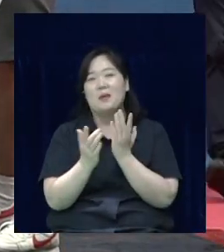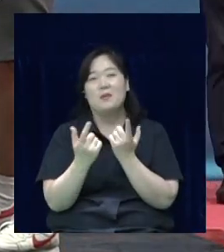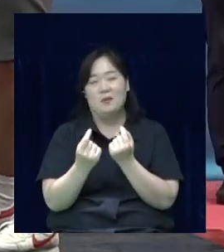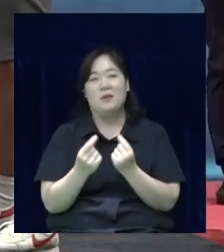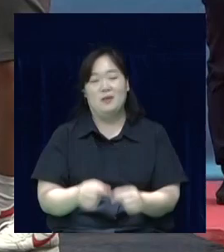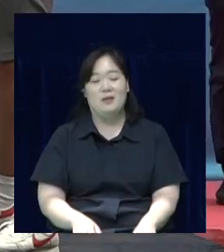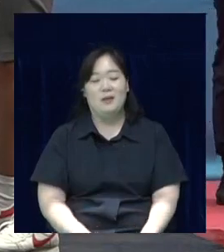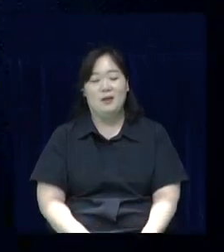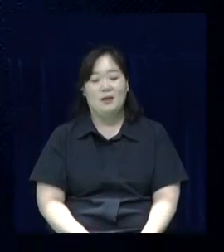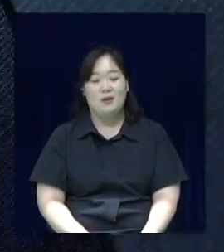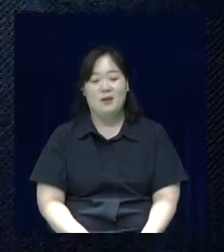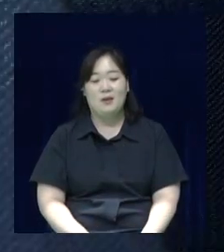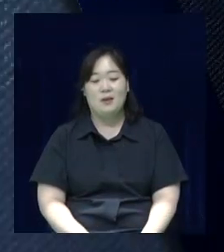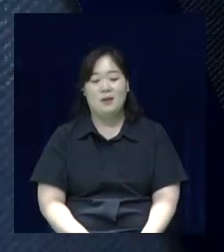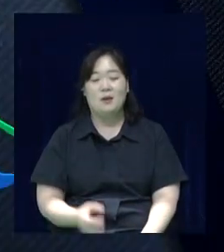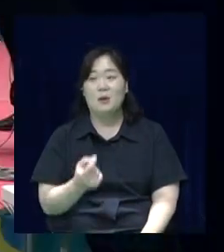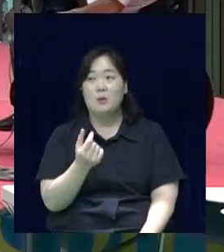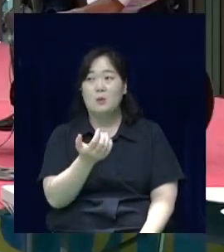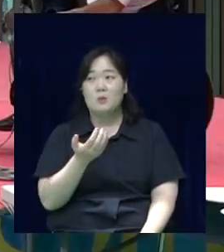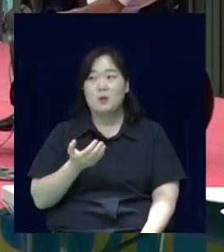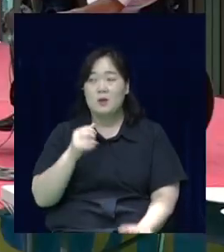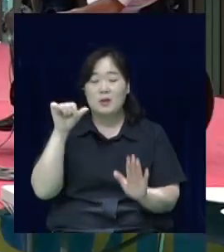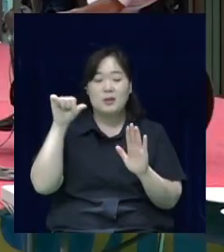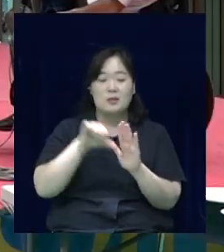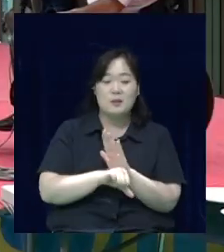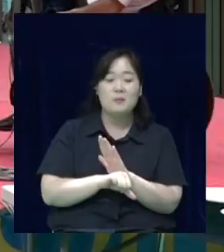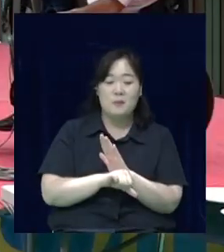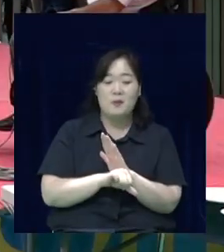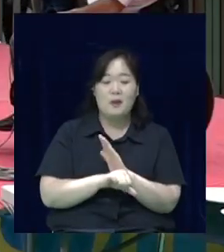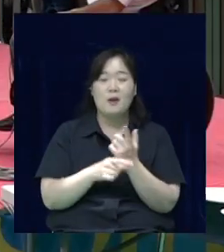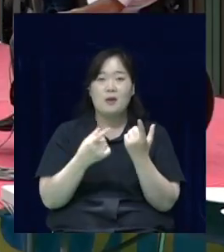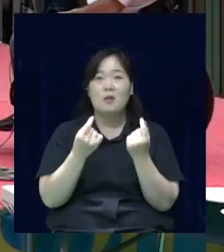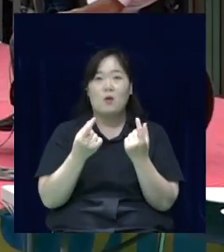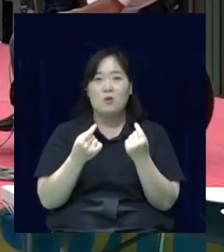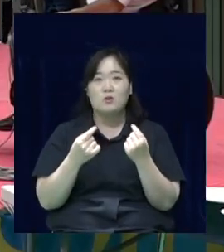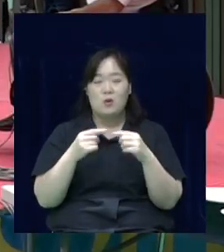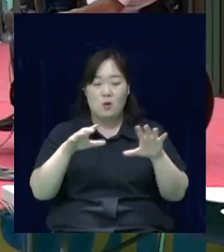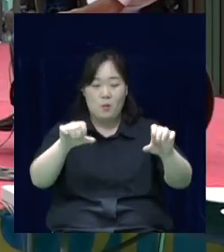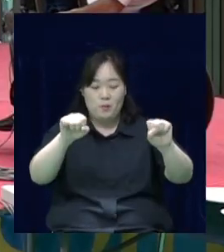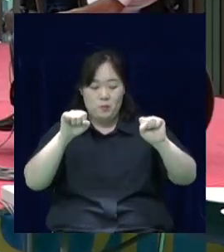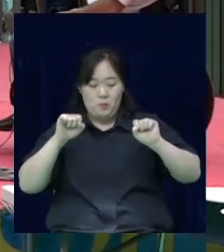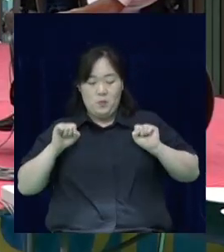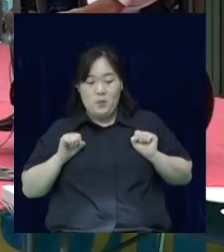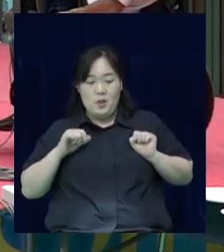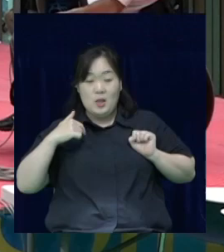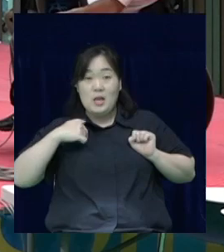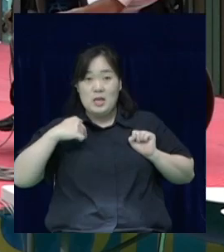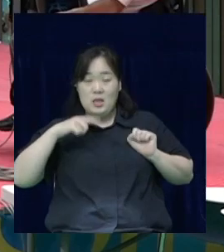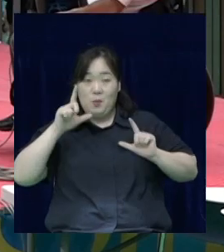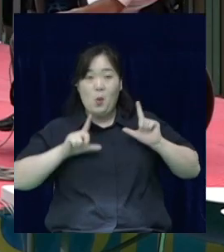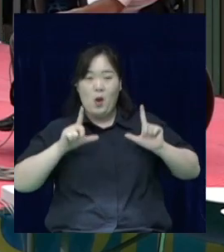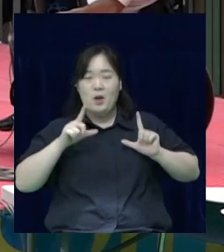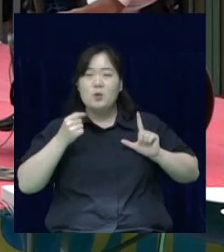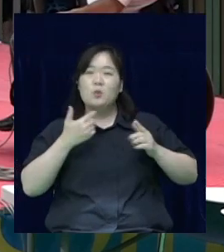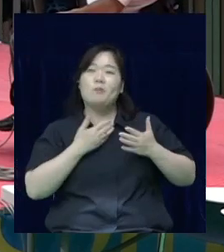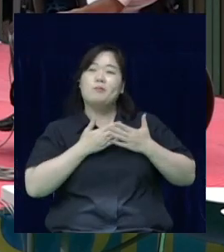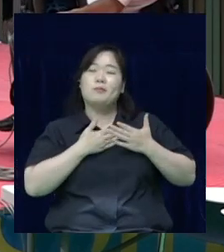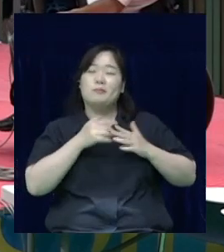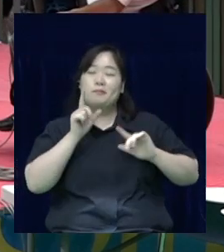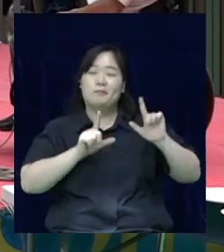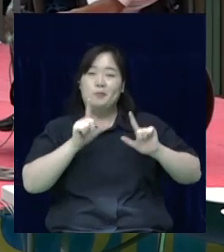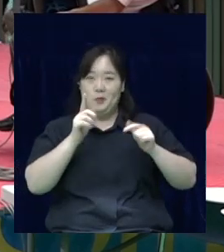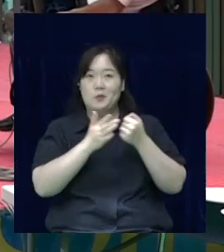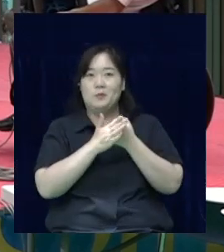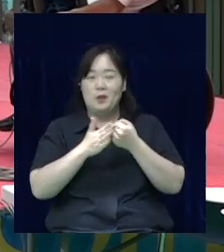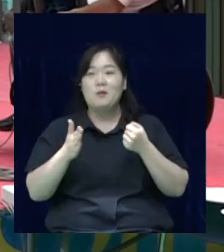앞서 그 실패를 받았던 선수들과 네. 비슷한 가슴 눌리는 그런 예. 모습들이 보여졌기 때문에 선수들이 이제